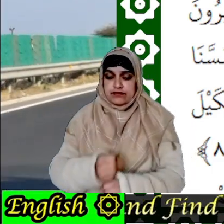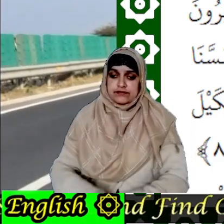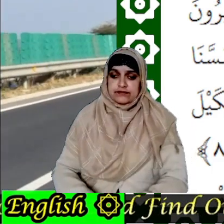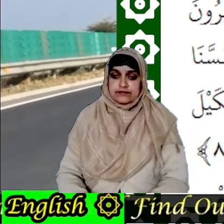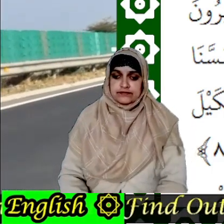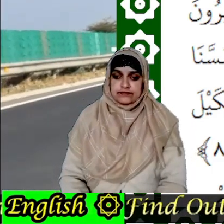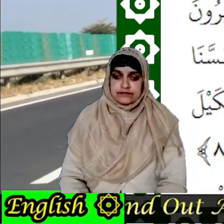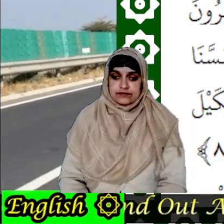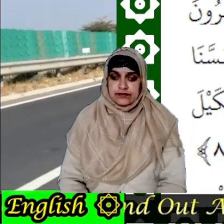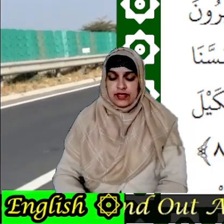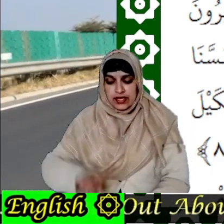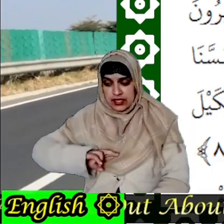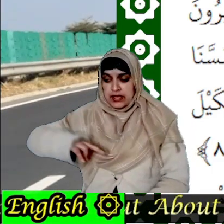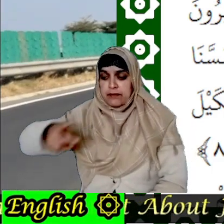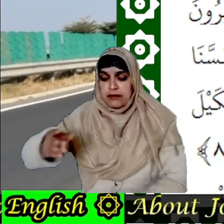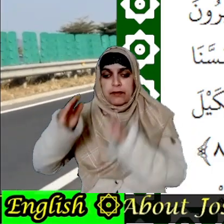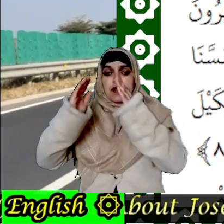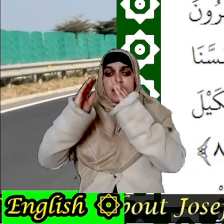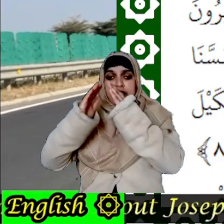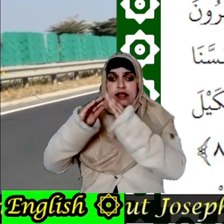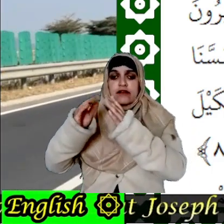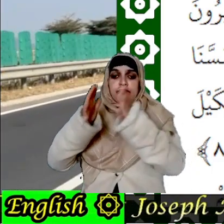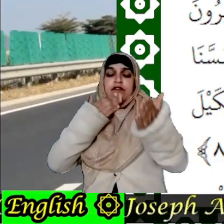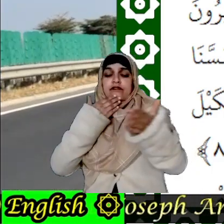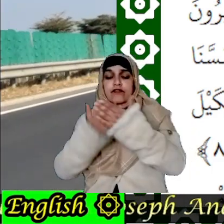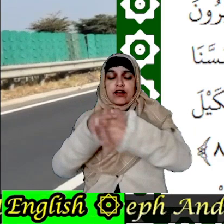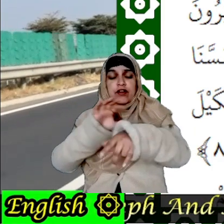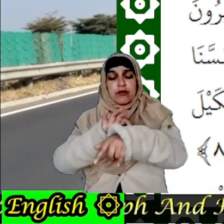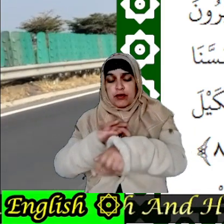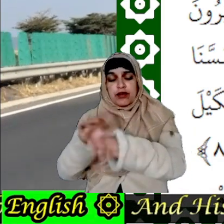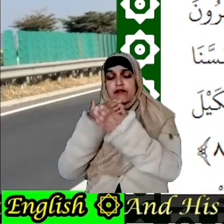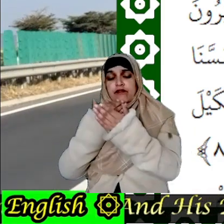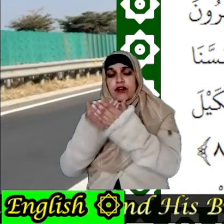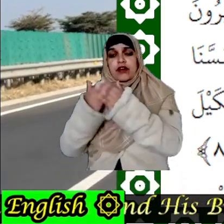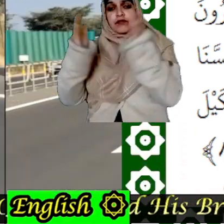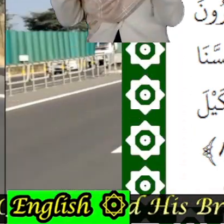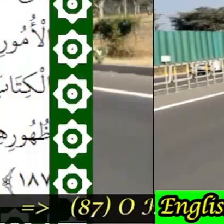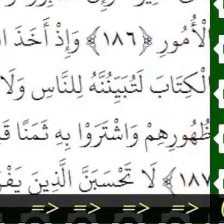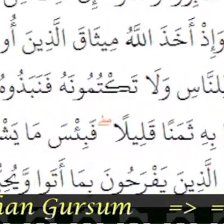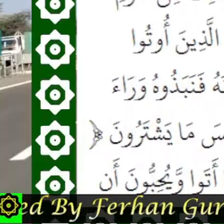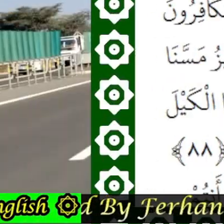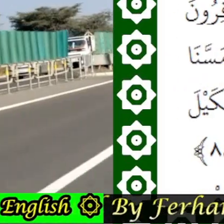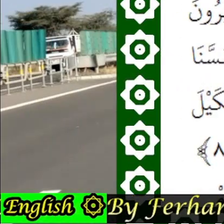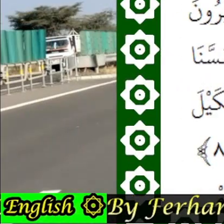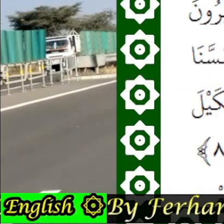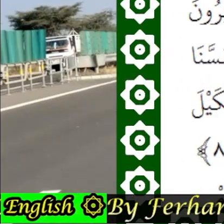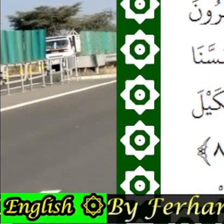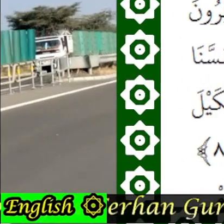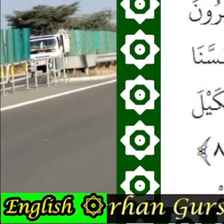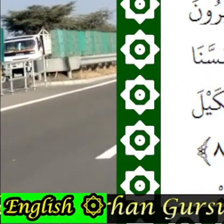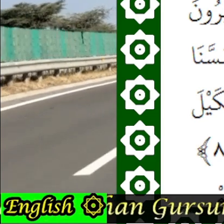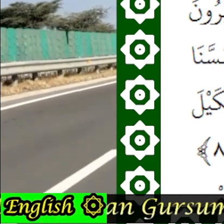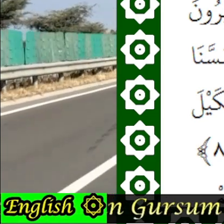وتصدق علينا إن الله يجزي المتصدقين. أبكنا. الراس دو